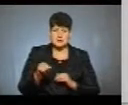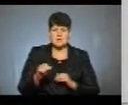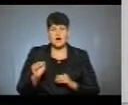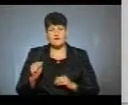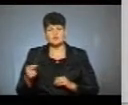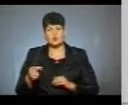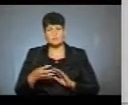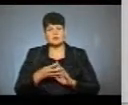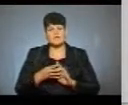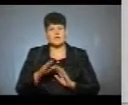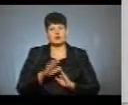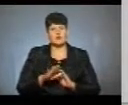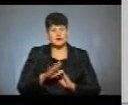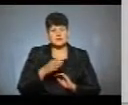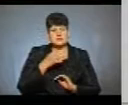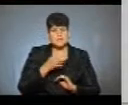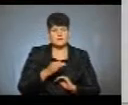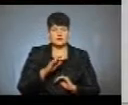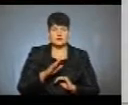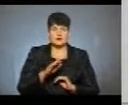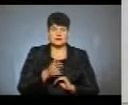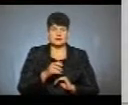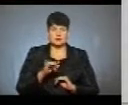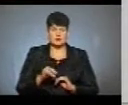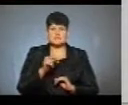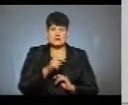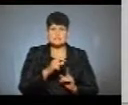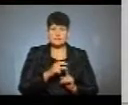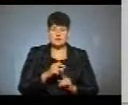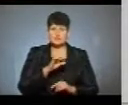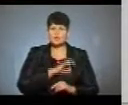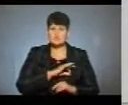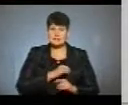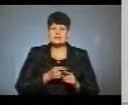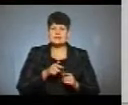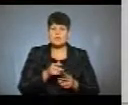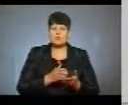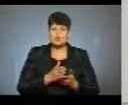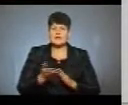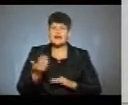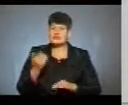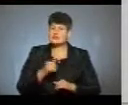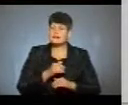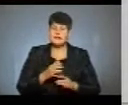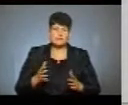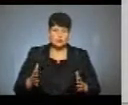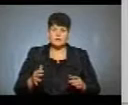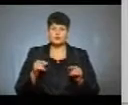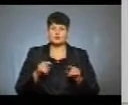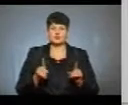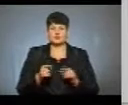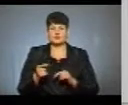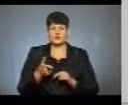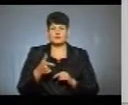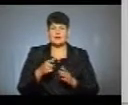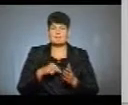Тернополі – 9 вересня, повідомила Галина Голоюха. За її словами, скористатися цією послугою раніше не могли, бо «Тернопільміськгаз»